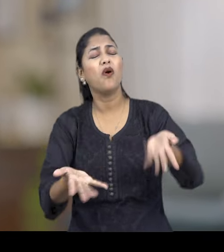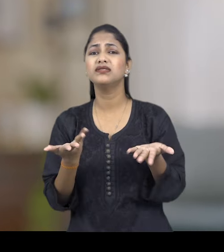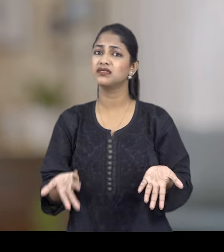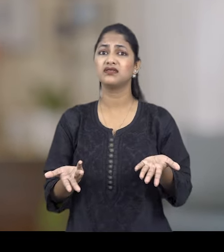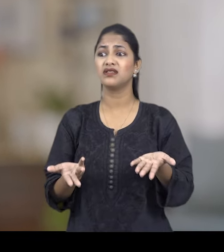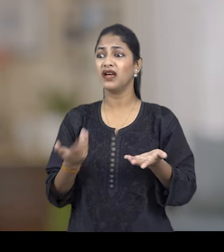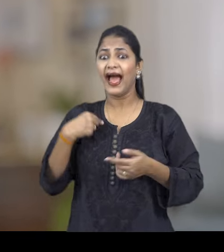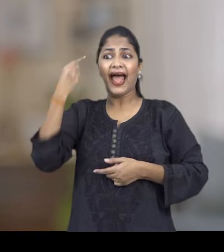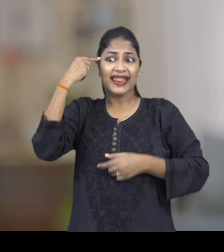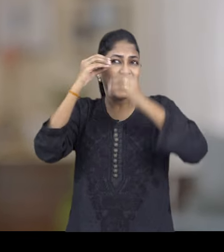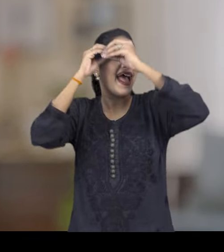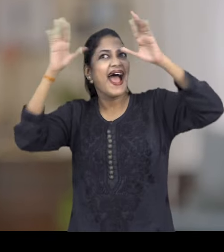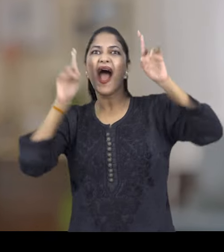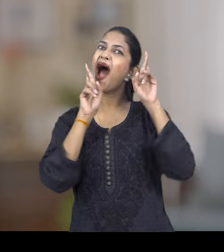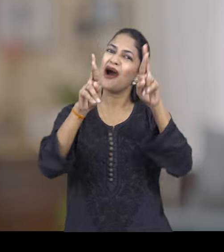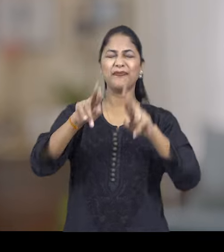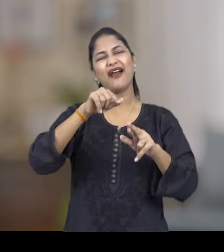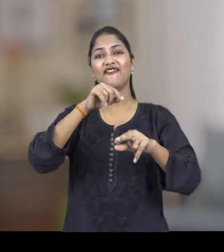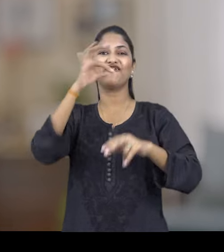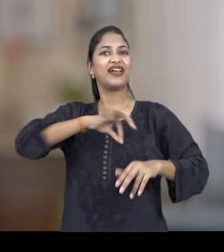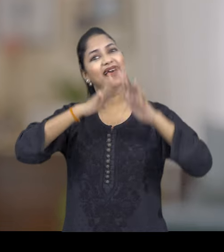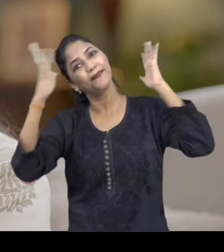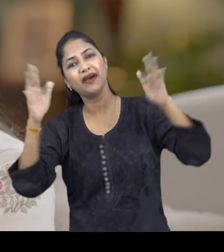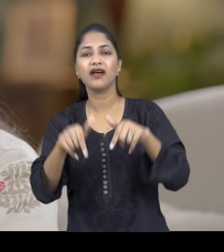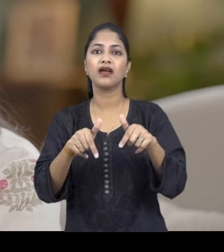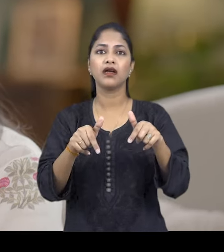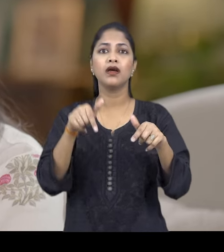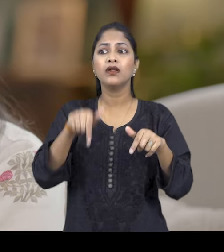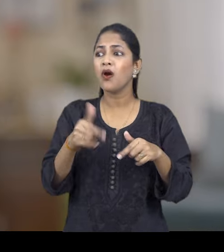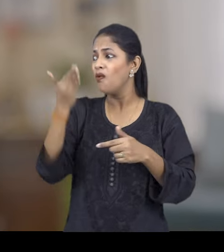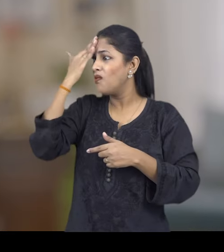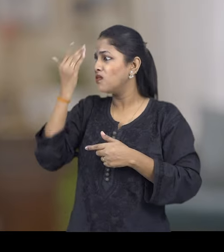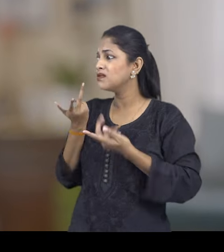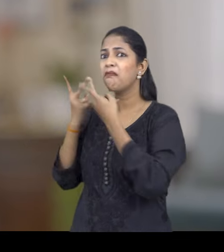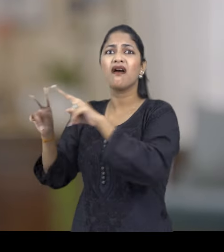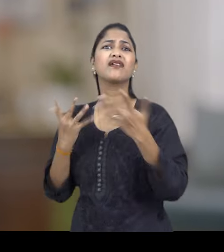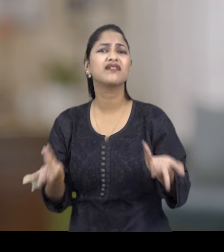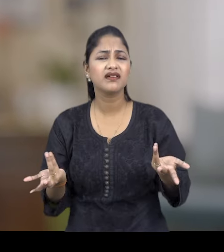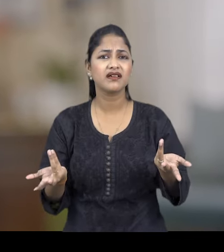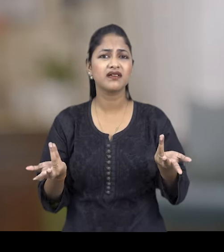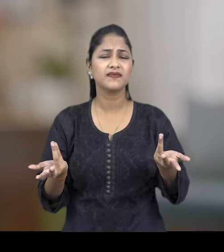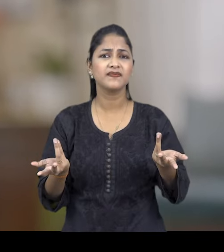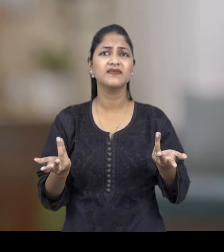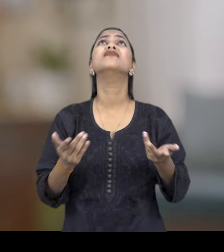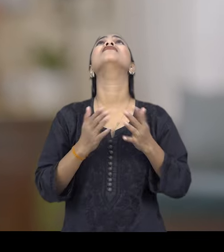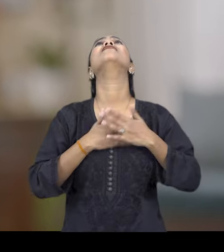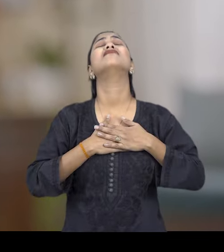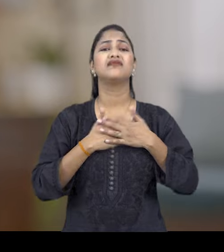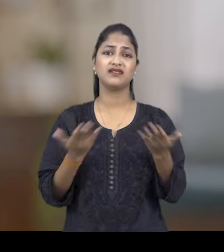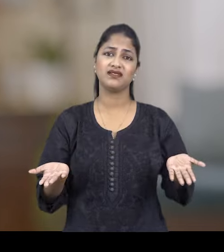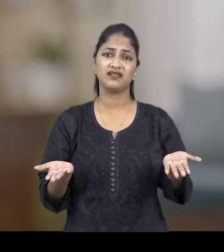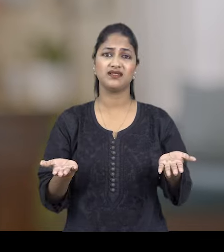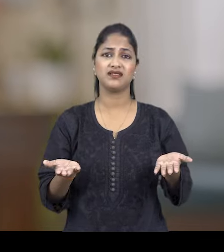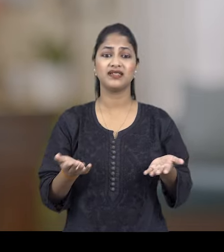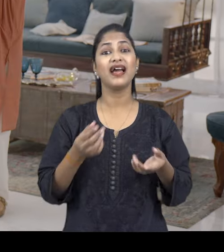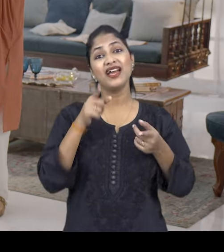આવી રીતે તો હું લૂંટાઈ જઈશ. મને થયું હતું કે આ વખતે મોટો નફો થશે. હવે લોન કઈ રીતે ચૂકવીશ? હે